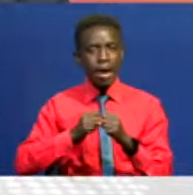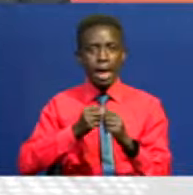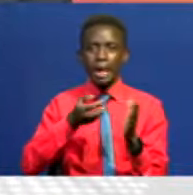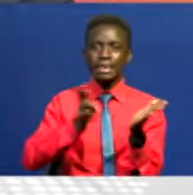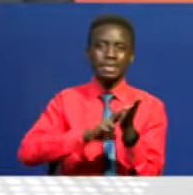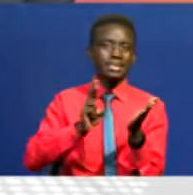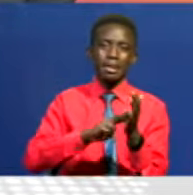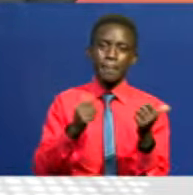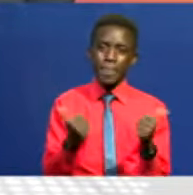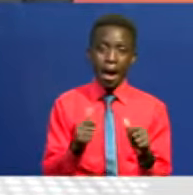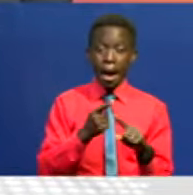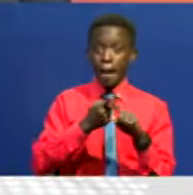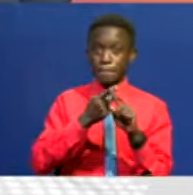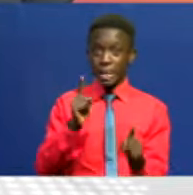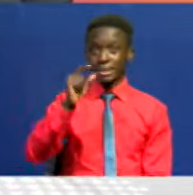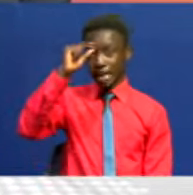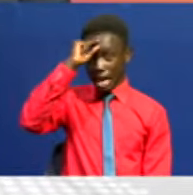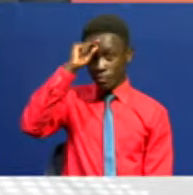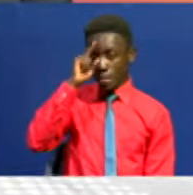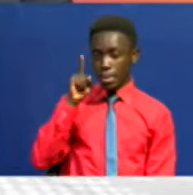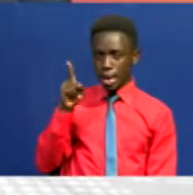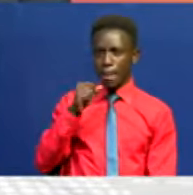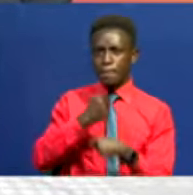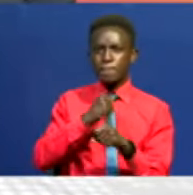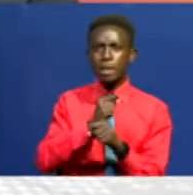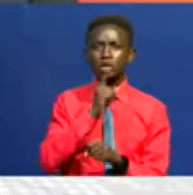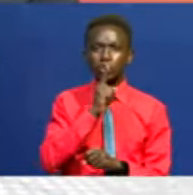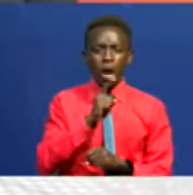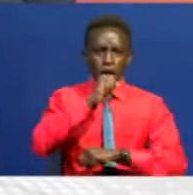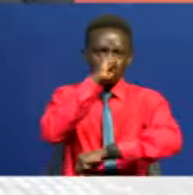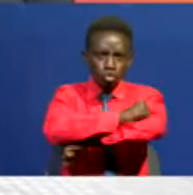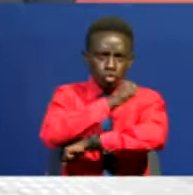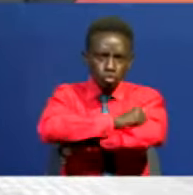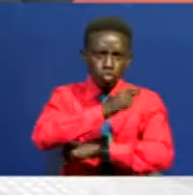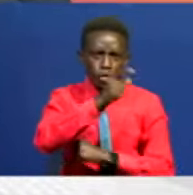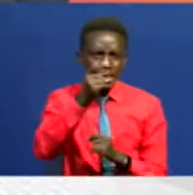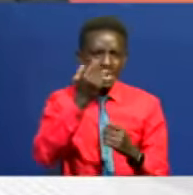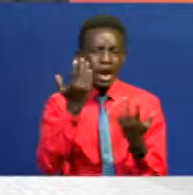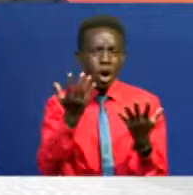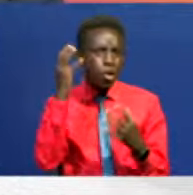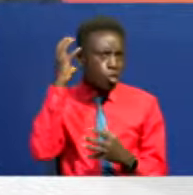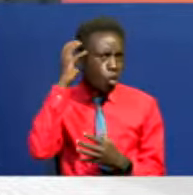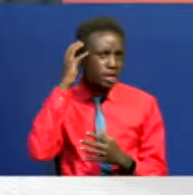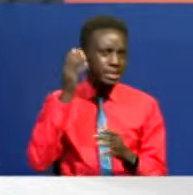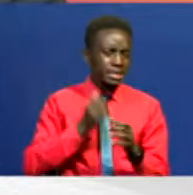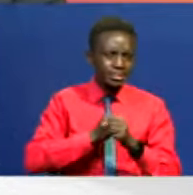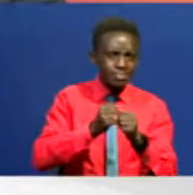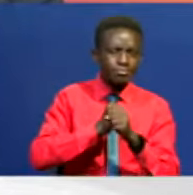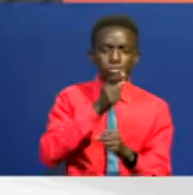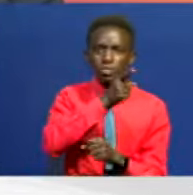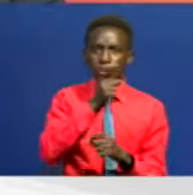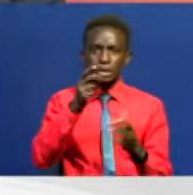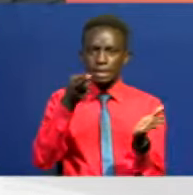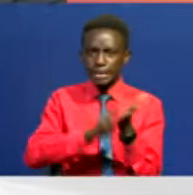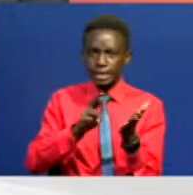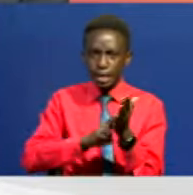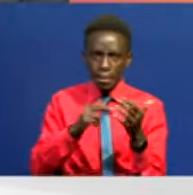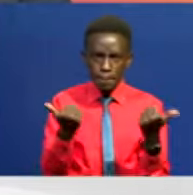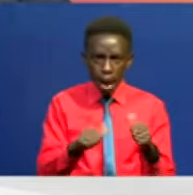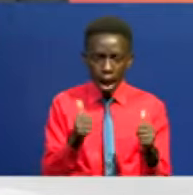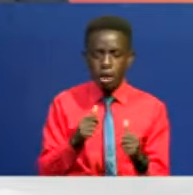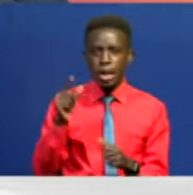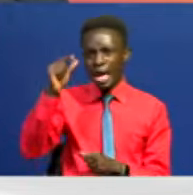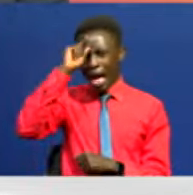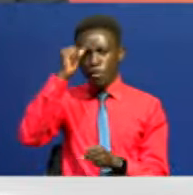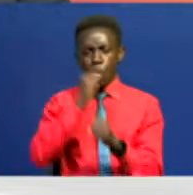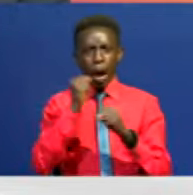kwamba vile vyuo ambavyo havijasajiliwa havipatiwi nafasi kuweza kupotoza maybe